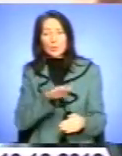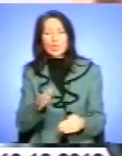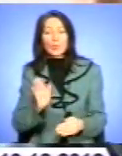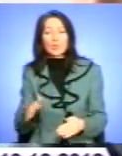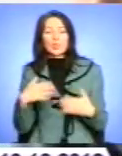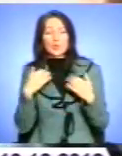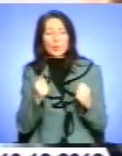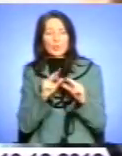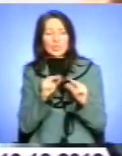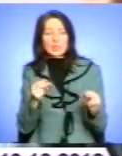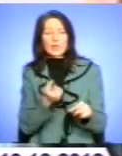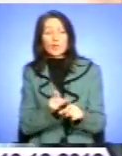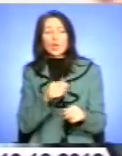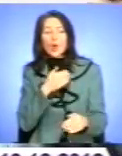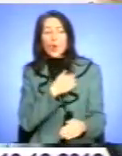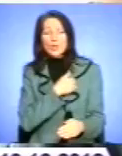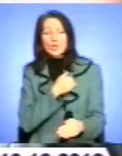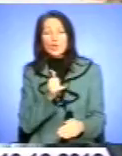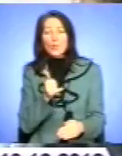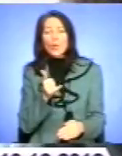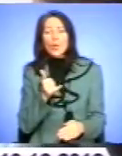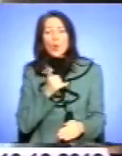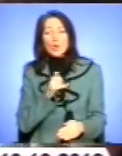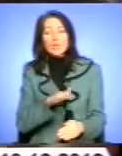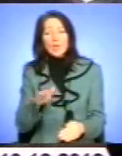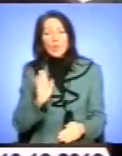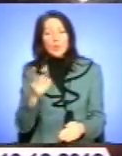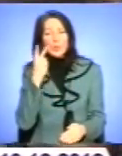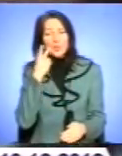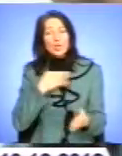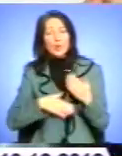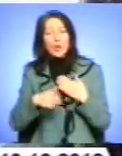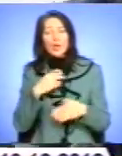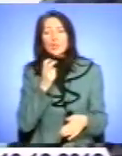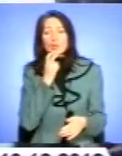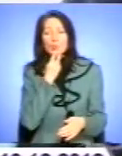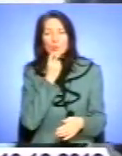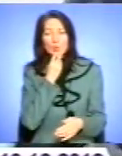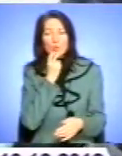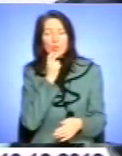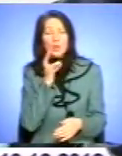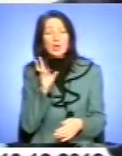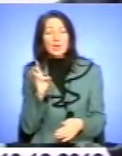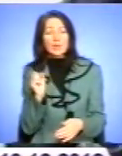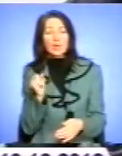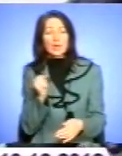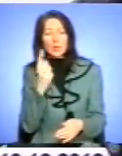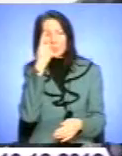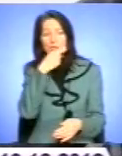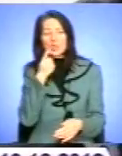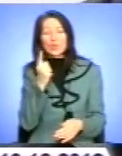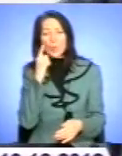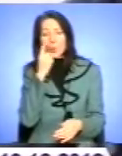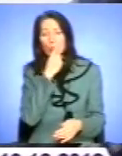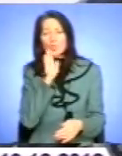щасливі. Дуже хочеться, щоб у дітей була постійно радість і усмішка, і щоб очі